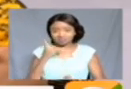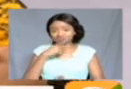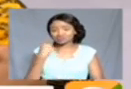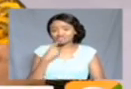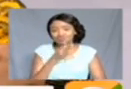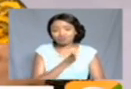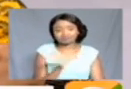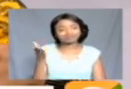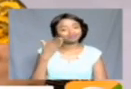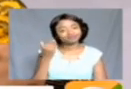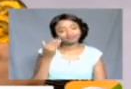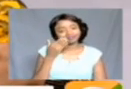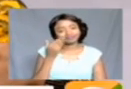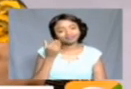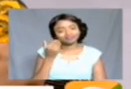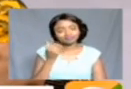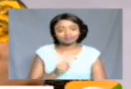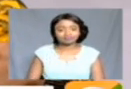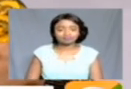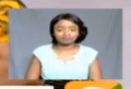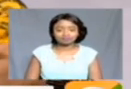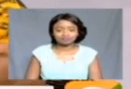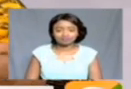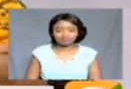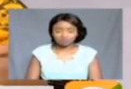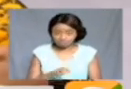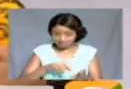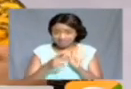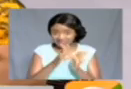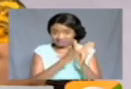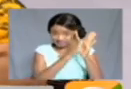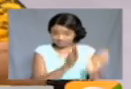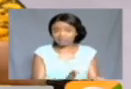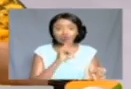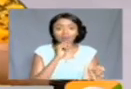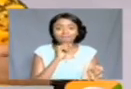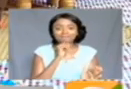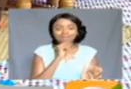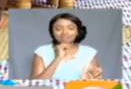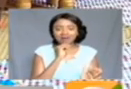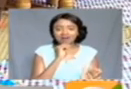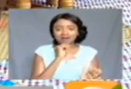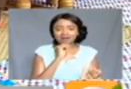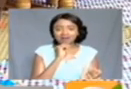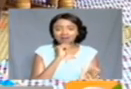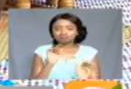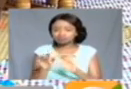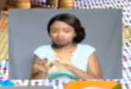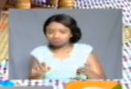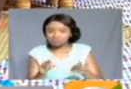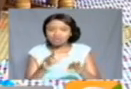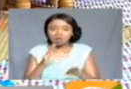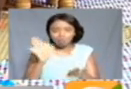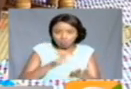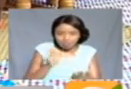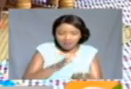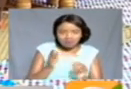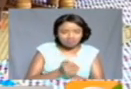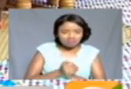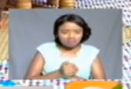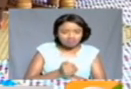amekubadilikia. Huo ni upande wa mwanamume. Upande wa mwanamume. Vitu kama hivyo havitakosekana. Upande wa mwanamke.